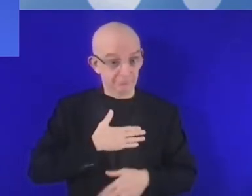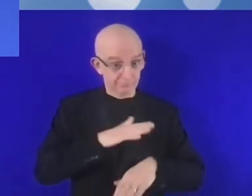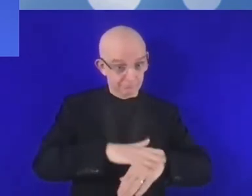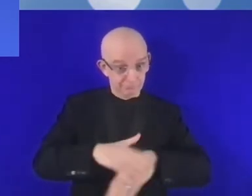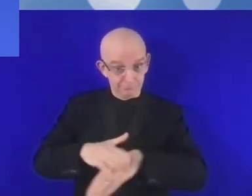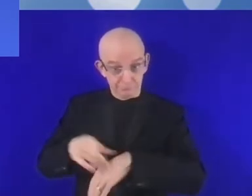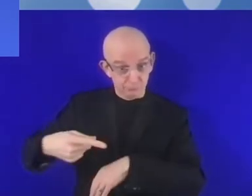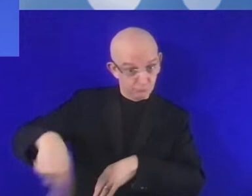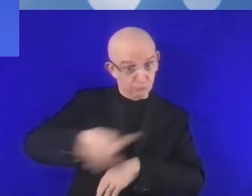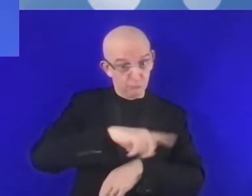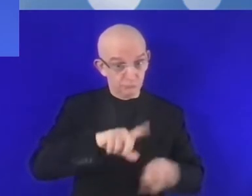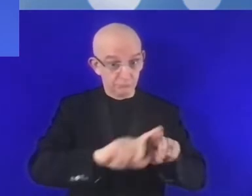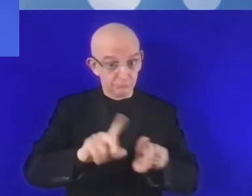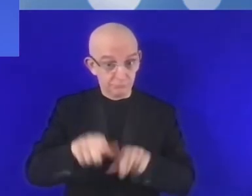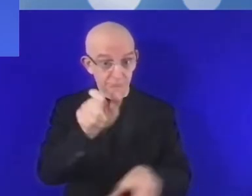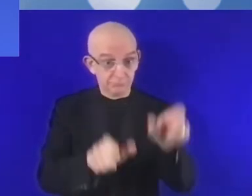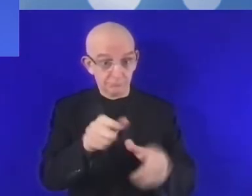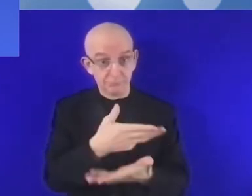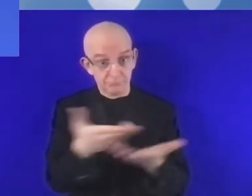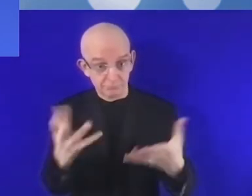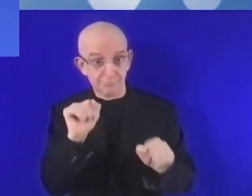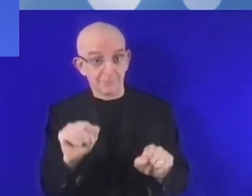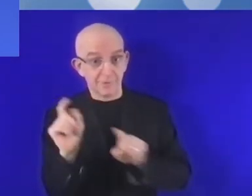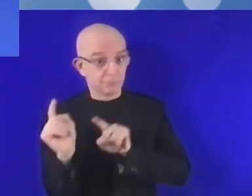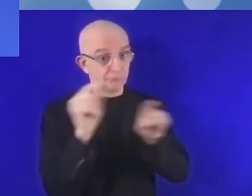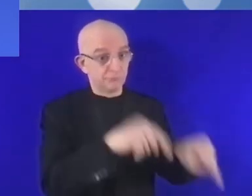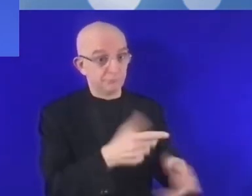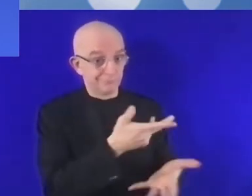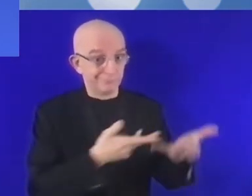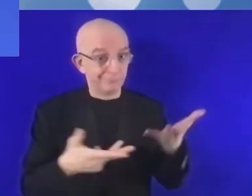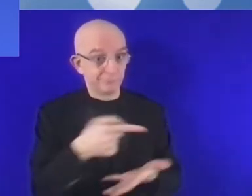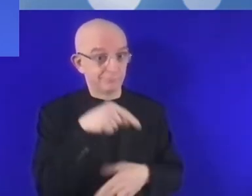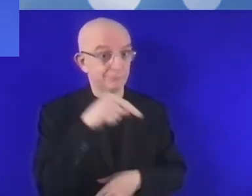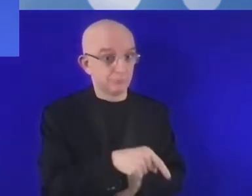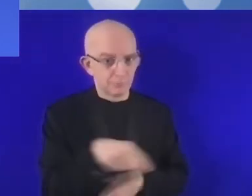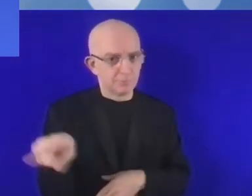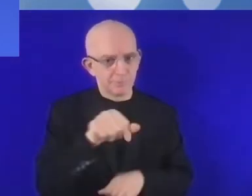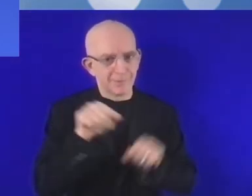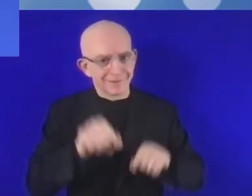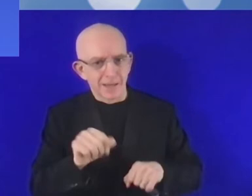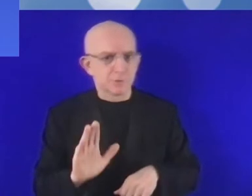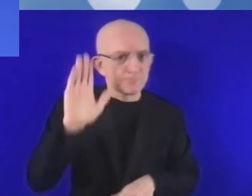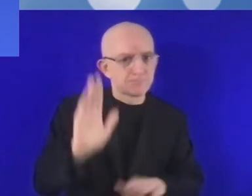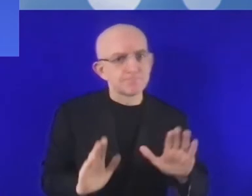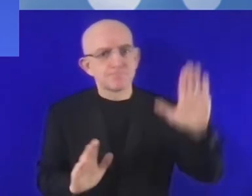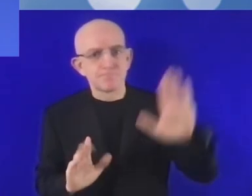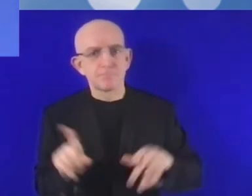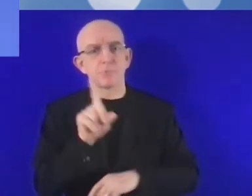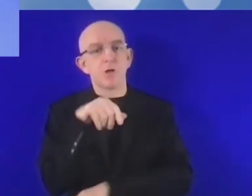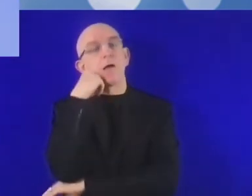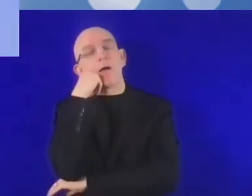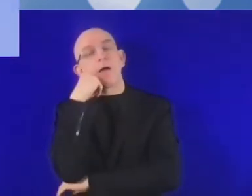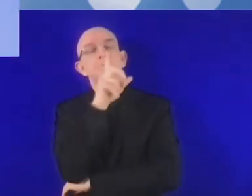وراجينا منكم التعليقات والملاحظات عن طريق الهاشتاج IGF 2021. وشكرا